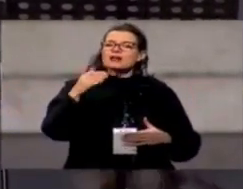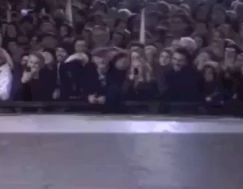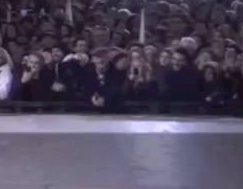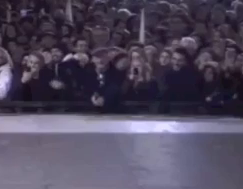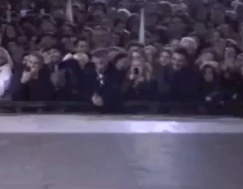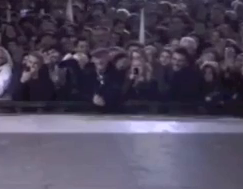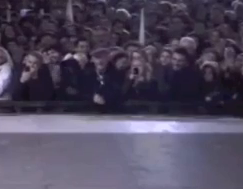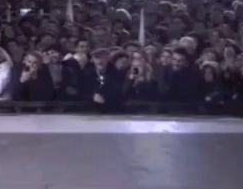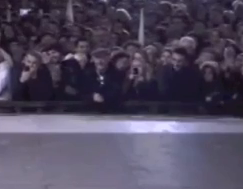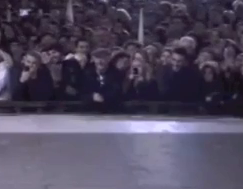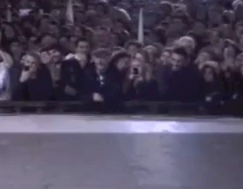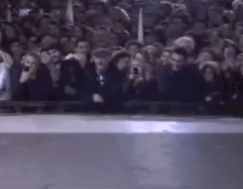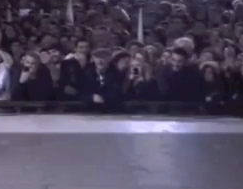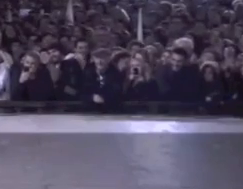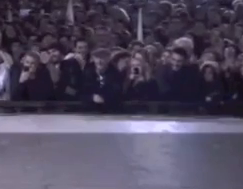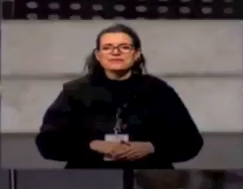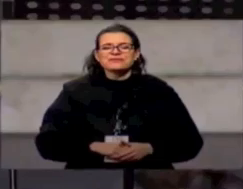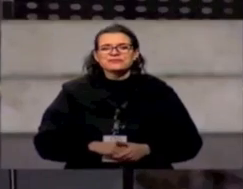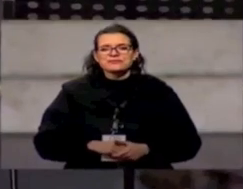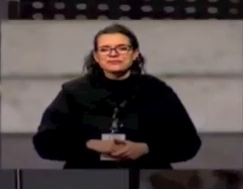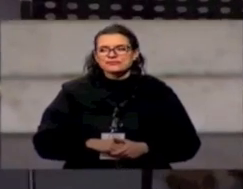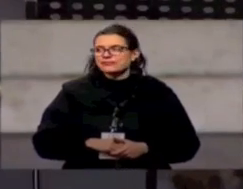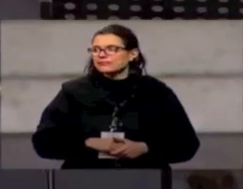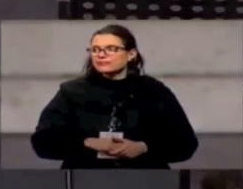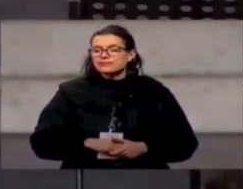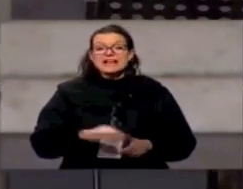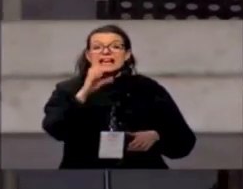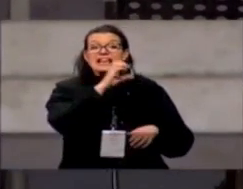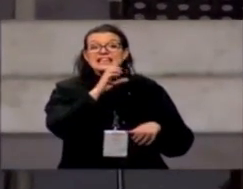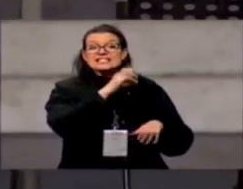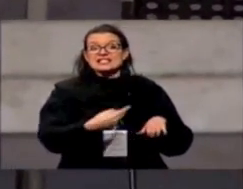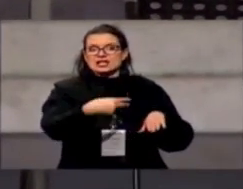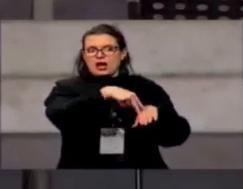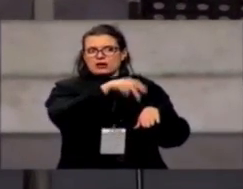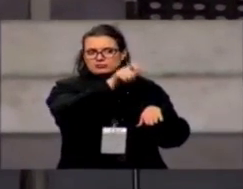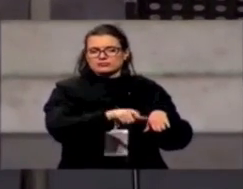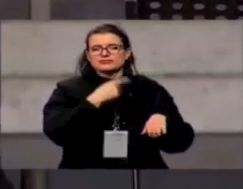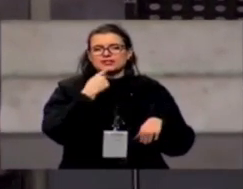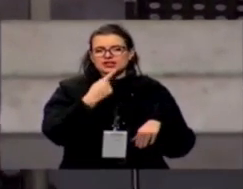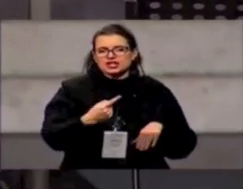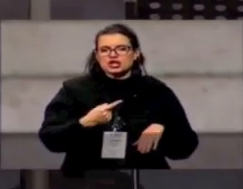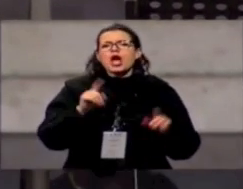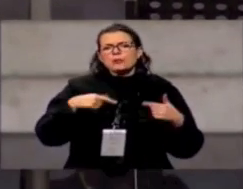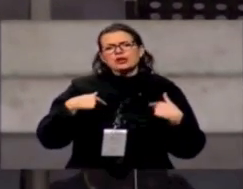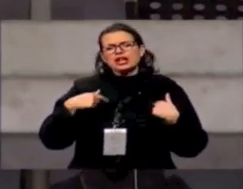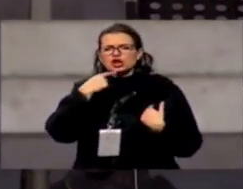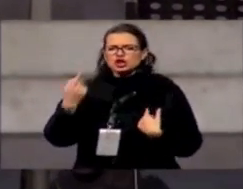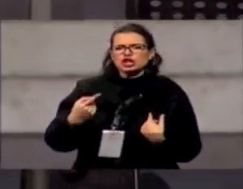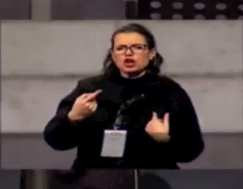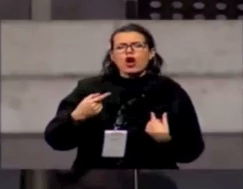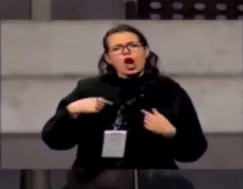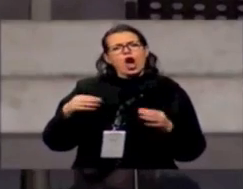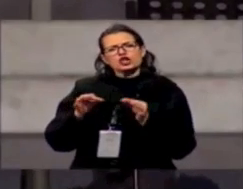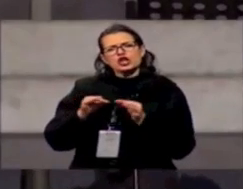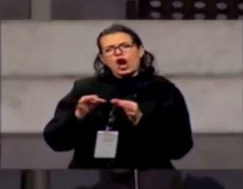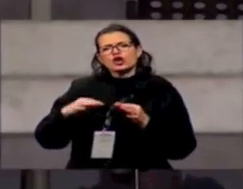Francesco Cristina No io voglio dire' una cosa che pure per me C'ha Ragione il Signore tipo perché è come con mio marito Allora